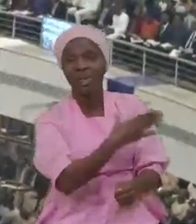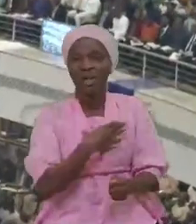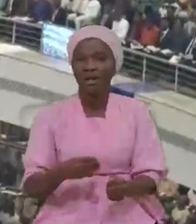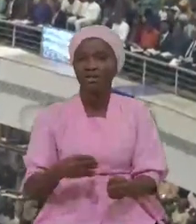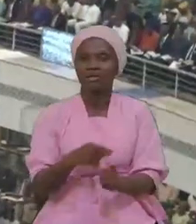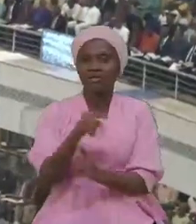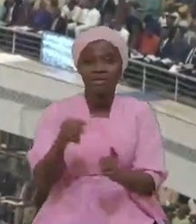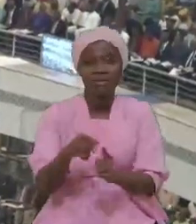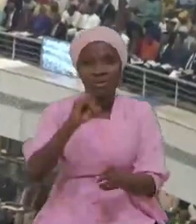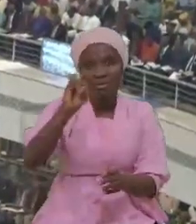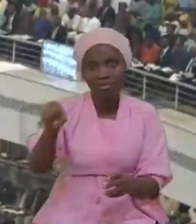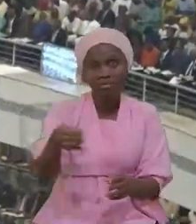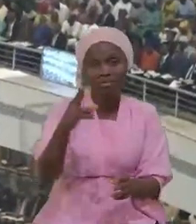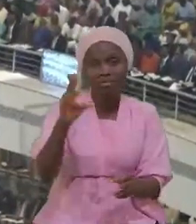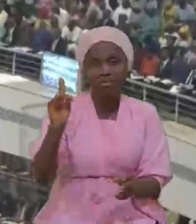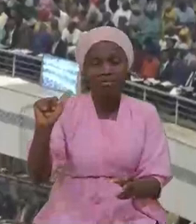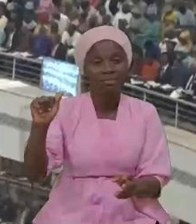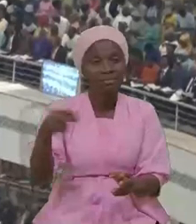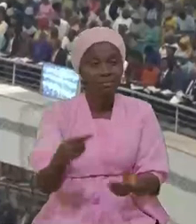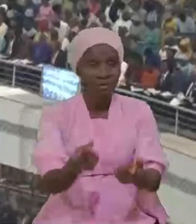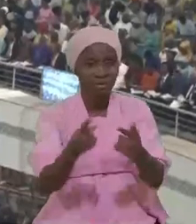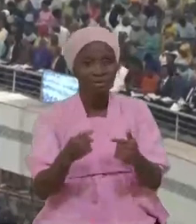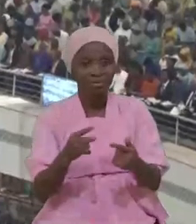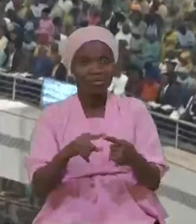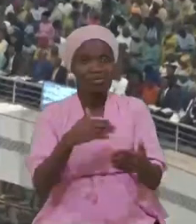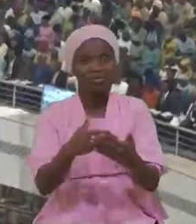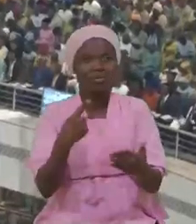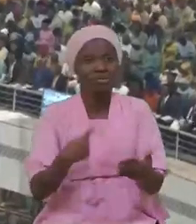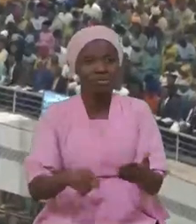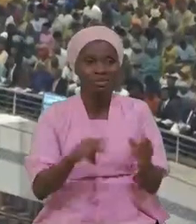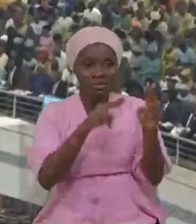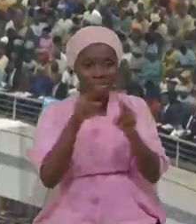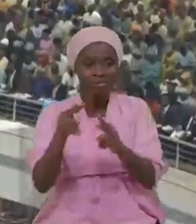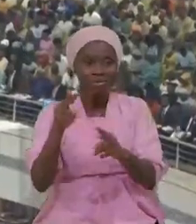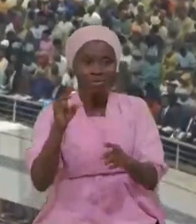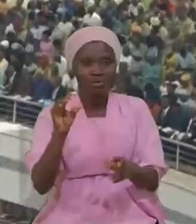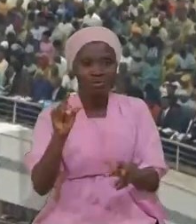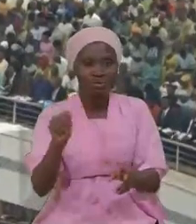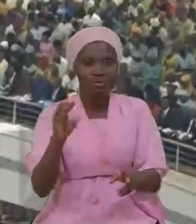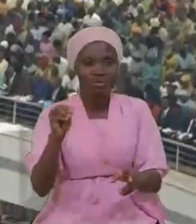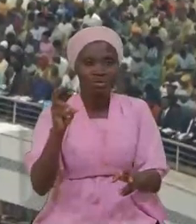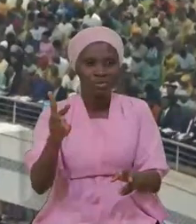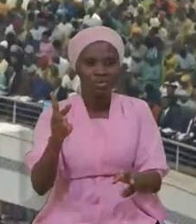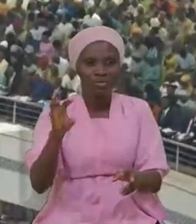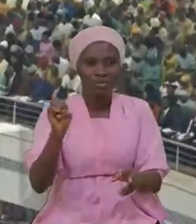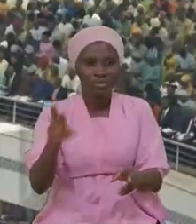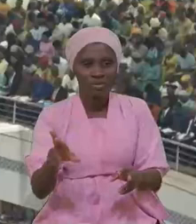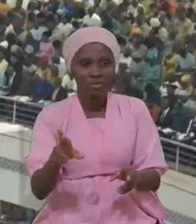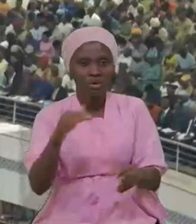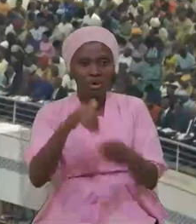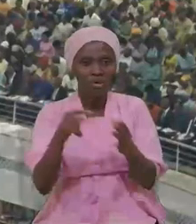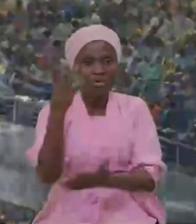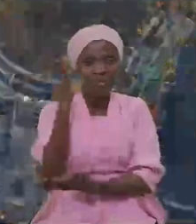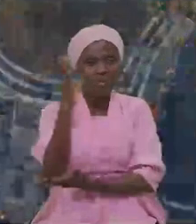les autres à se détruire. Lorsque Juda fut arrivé sur la hauteur d'où l'on aperçoit le désert, ils regardèrent du